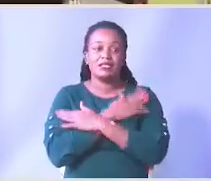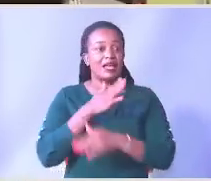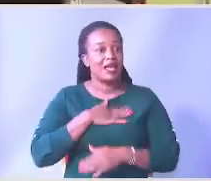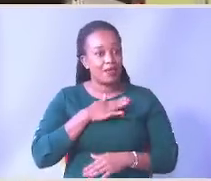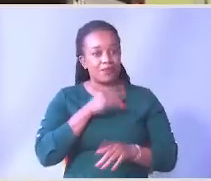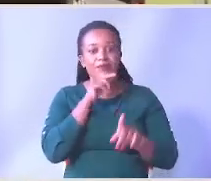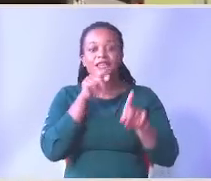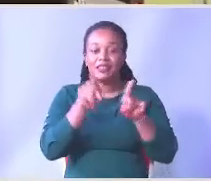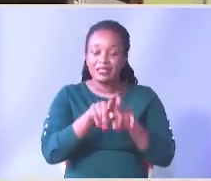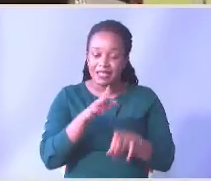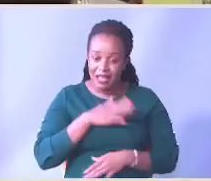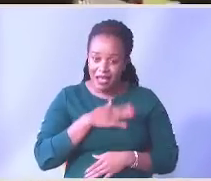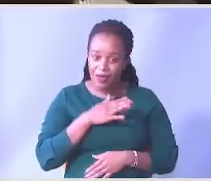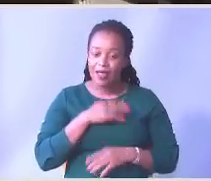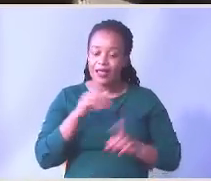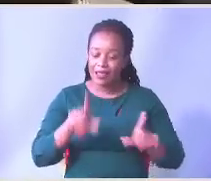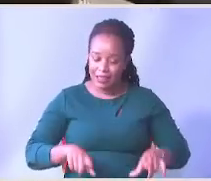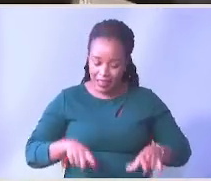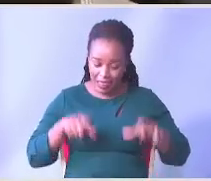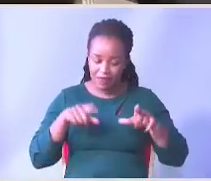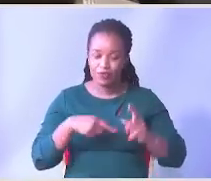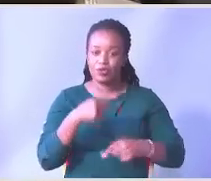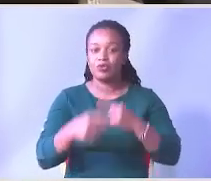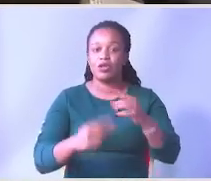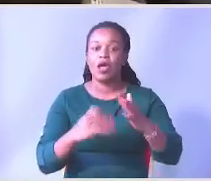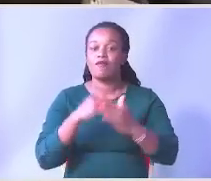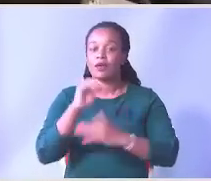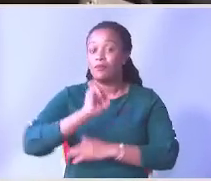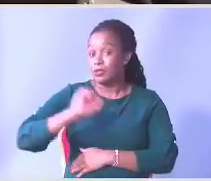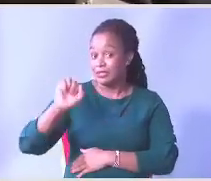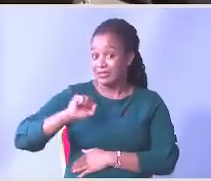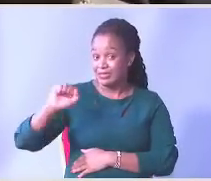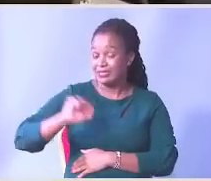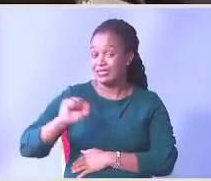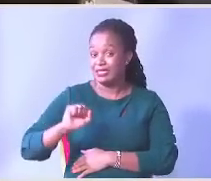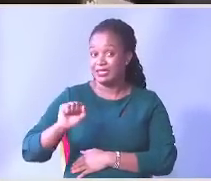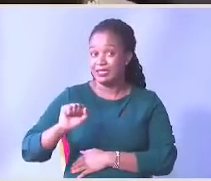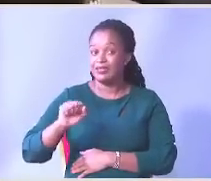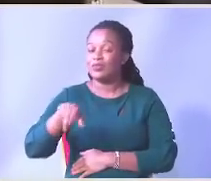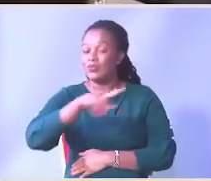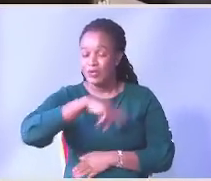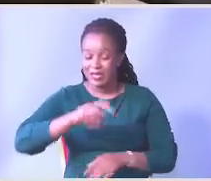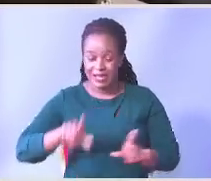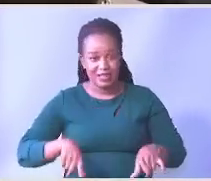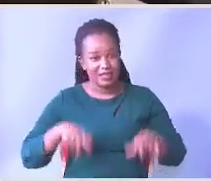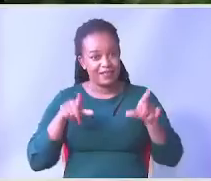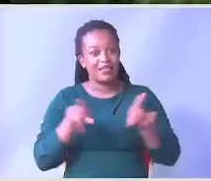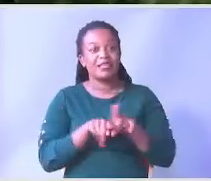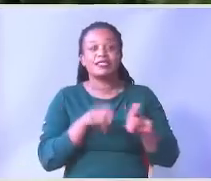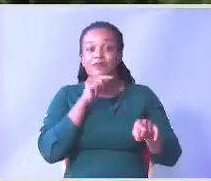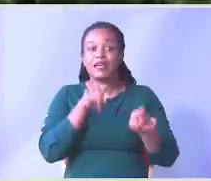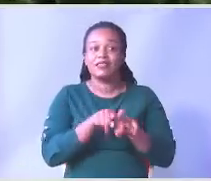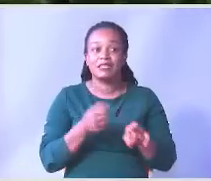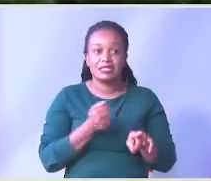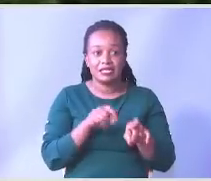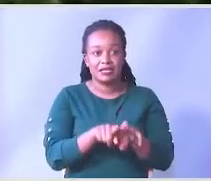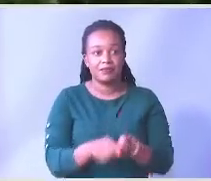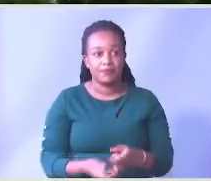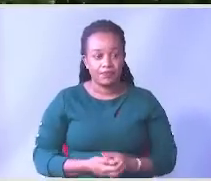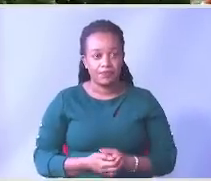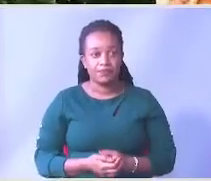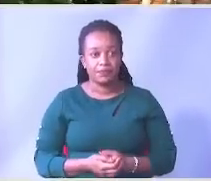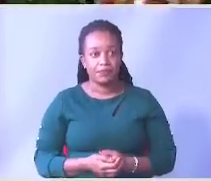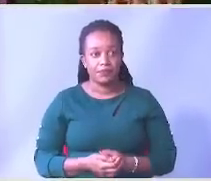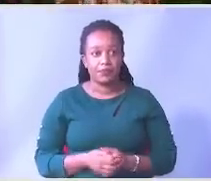sababu baada ya siasa maisha yataendelea. Na ukienda katika mitaa hakuna mtu anaishi katika mirengo. Sisi wote tunaishi kama ndugu na dada.